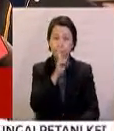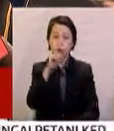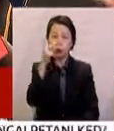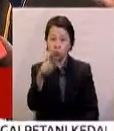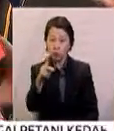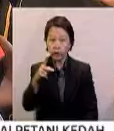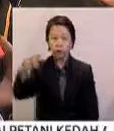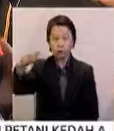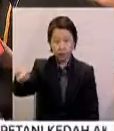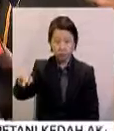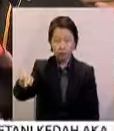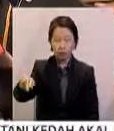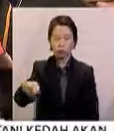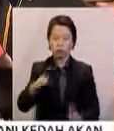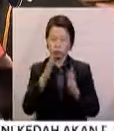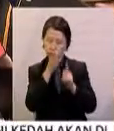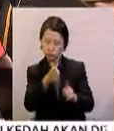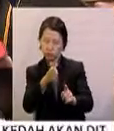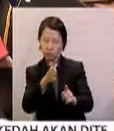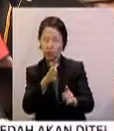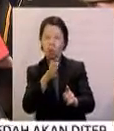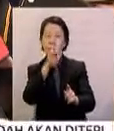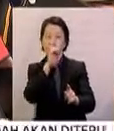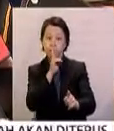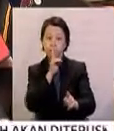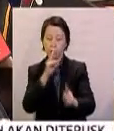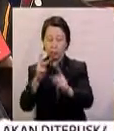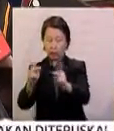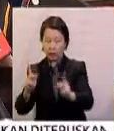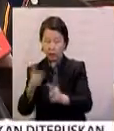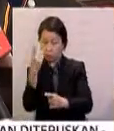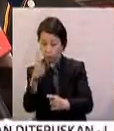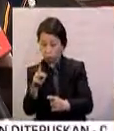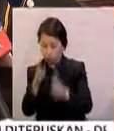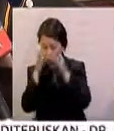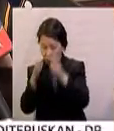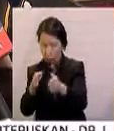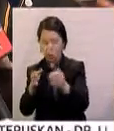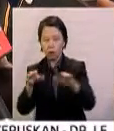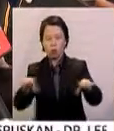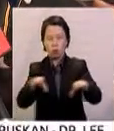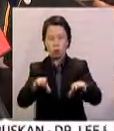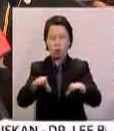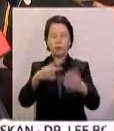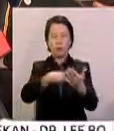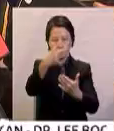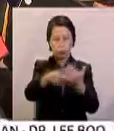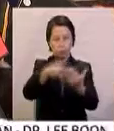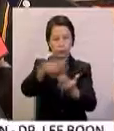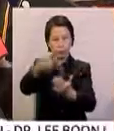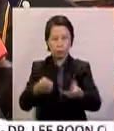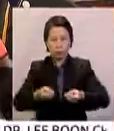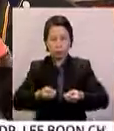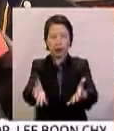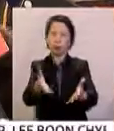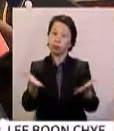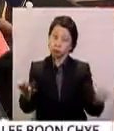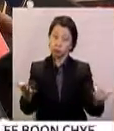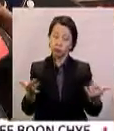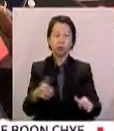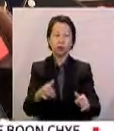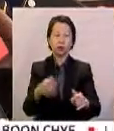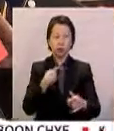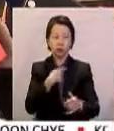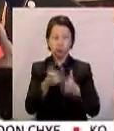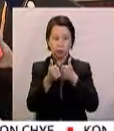Dan kita memang sasarkan di kawasan merah dan kawasan kuning untuk anjurkan sebanyak program yang kita boleh. Trackable tersebut kita